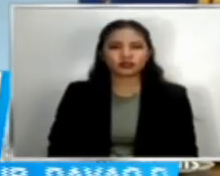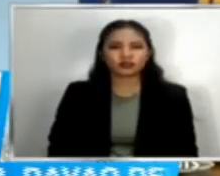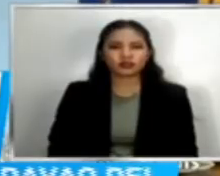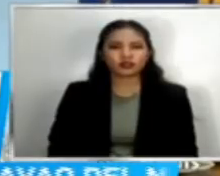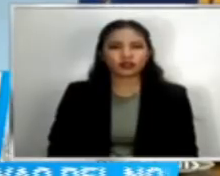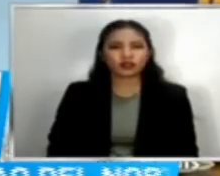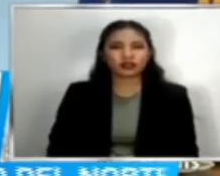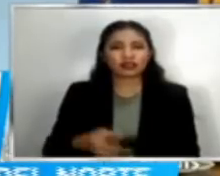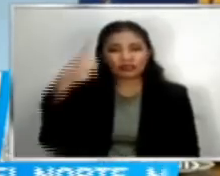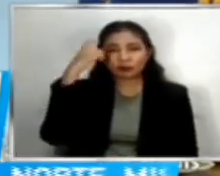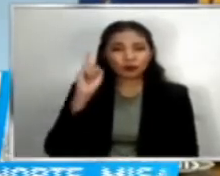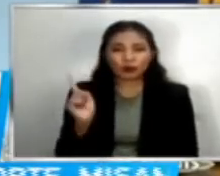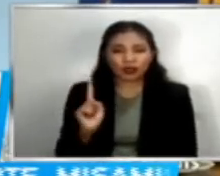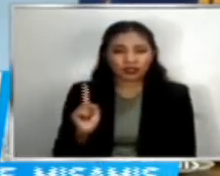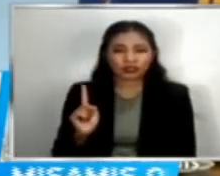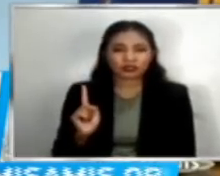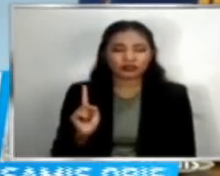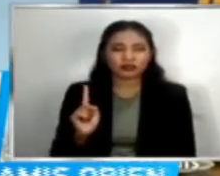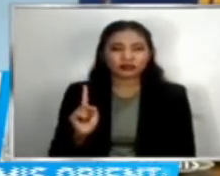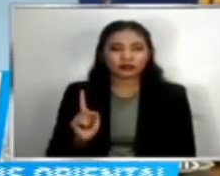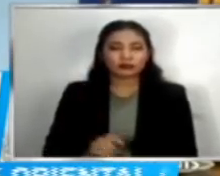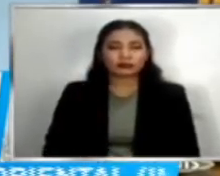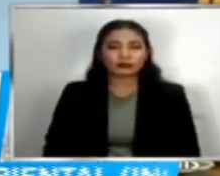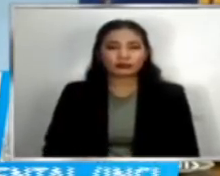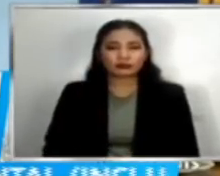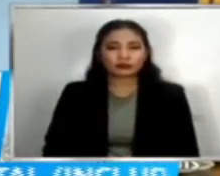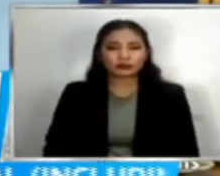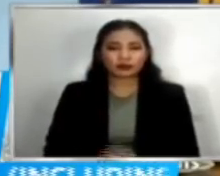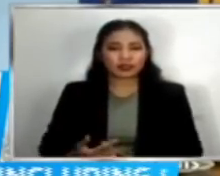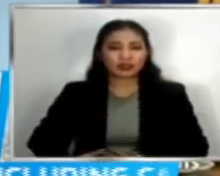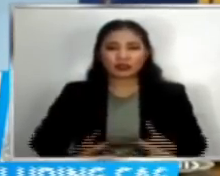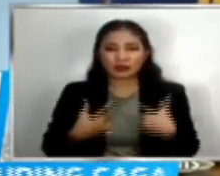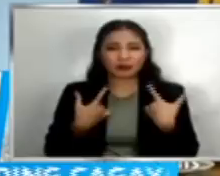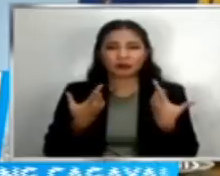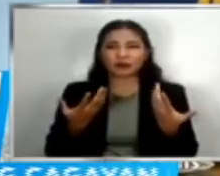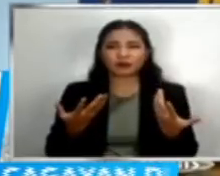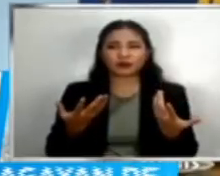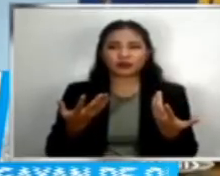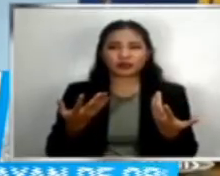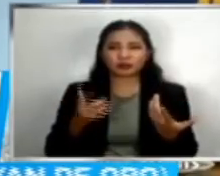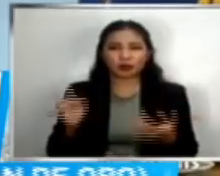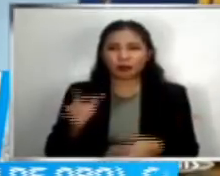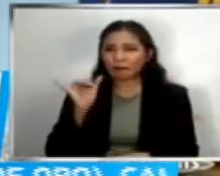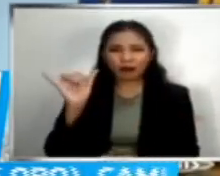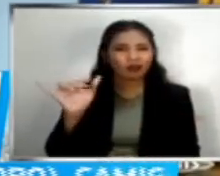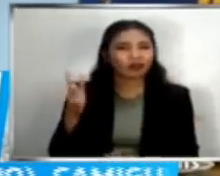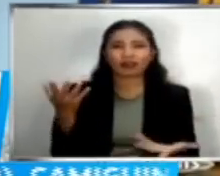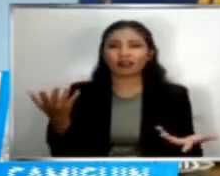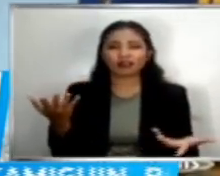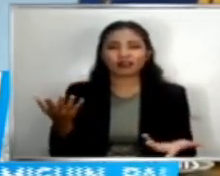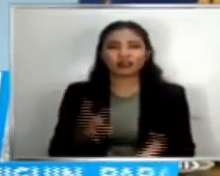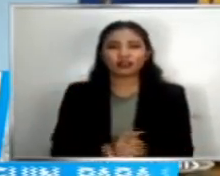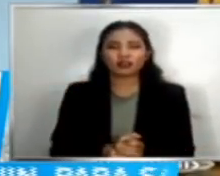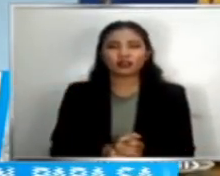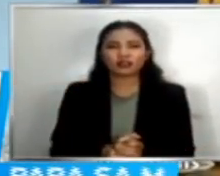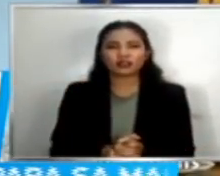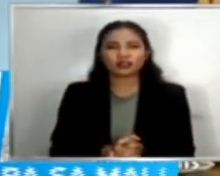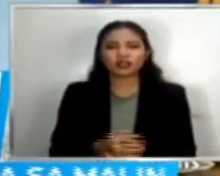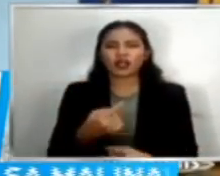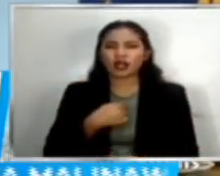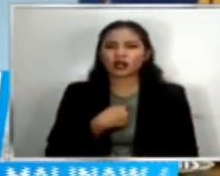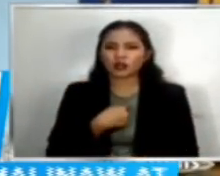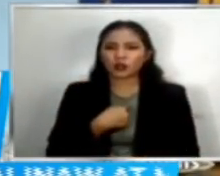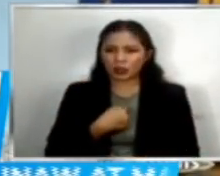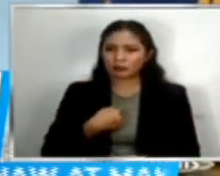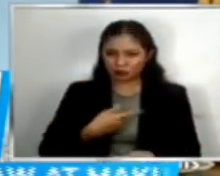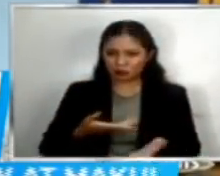what? Living until kingdom come. Ako, mag-wave ako. Kung sino yung may gusto sa